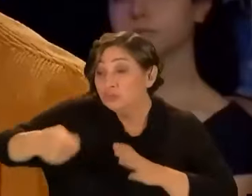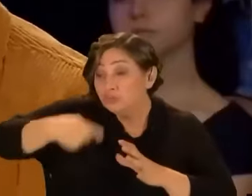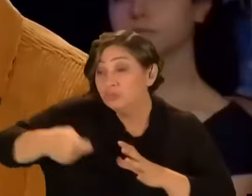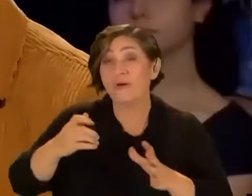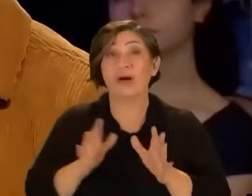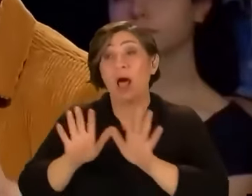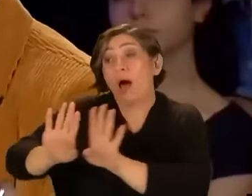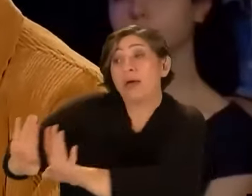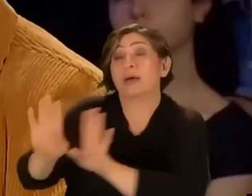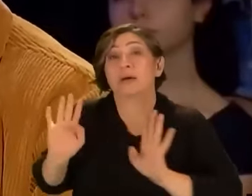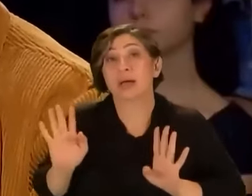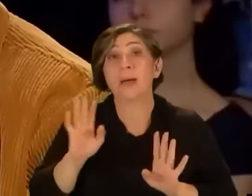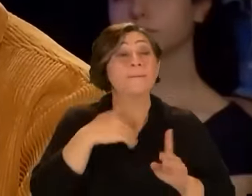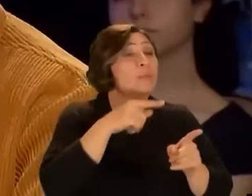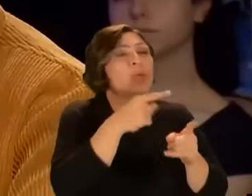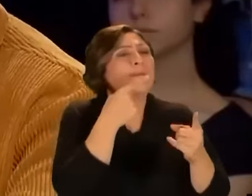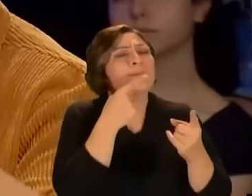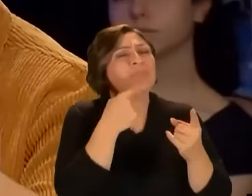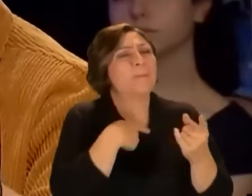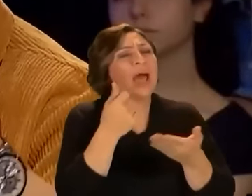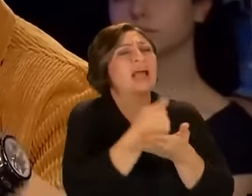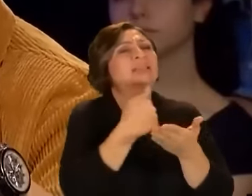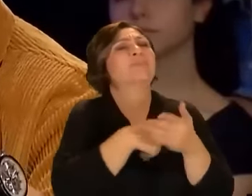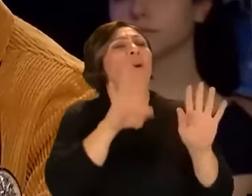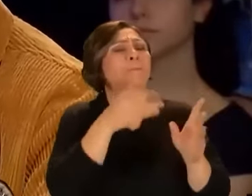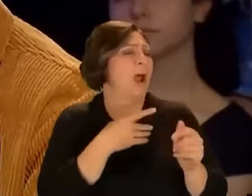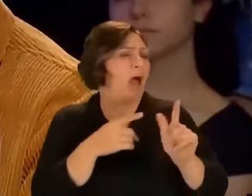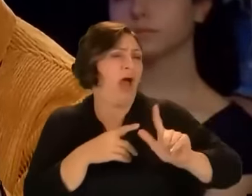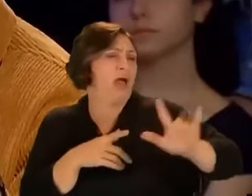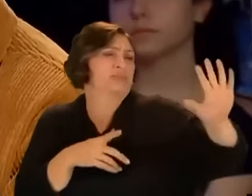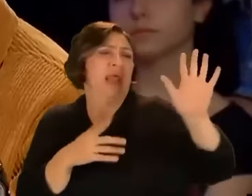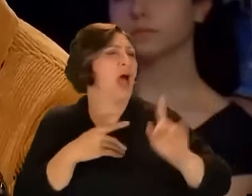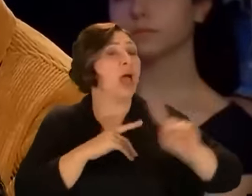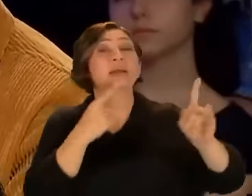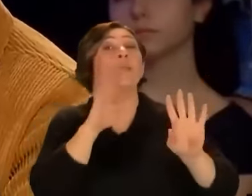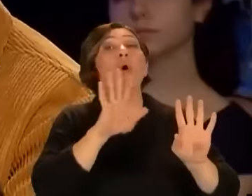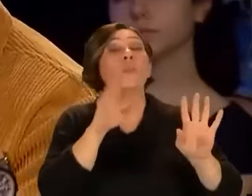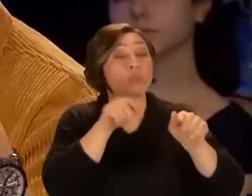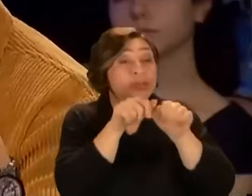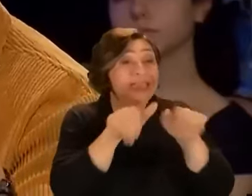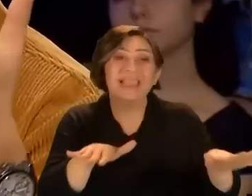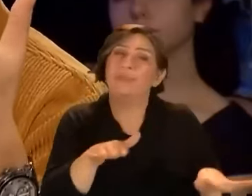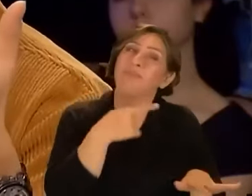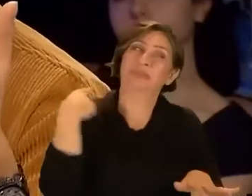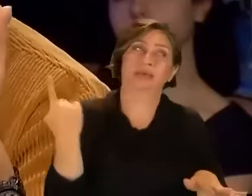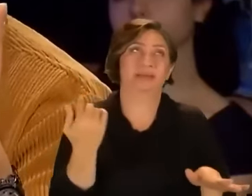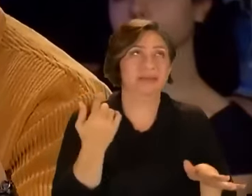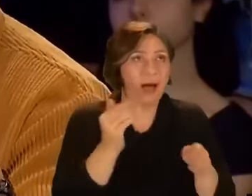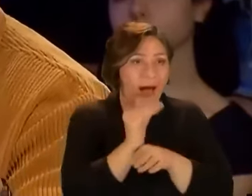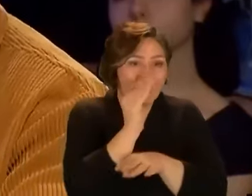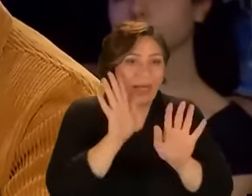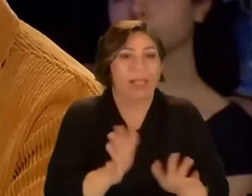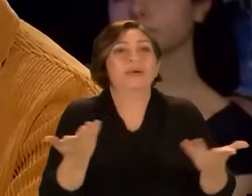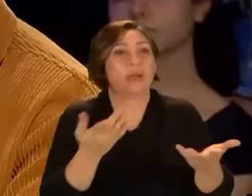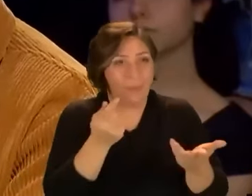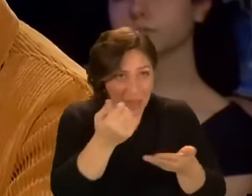burada şundan bahsetmiyorum, işte biz para kazanmayacağız, parayı reddediyoruz falan. Böyle bir şey yok kapitalist dünyada, böyle bir şey zaten yok. Hayatta